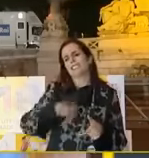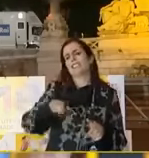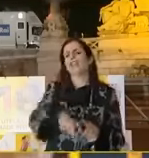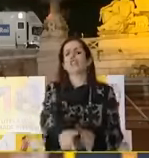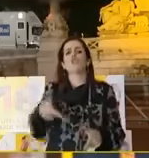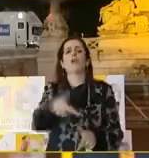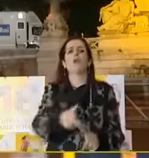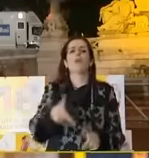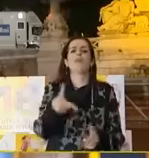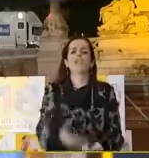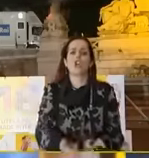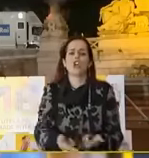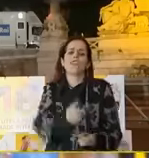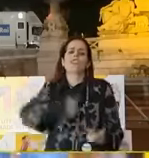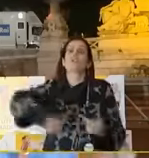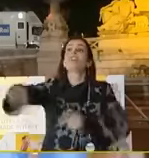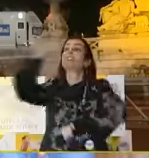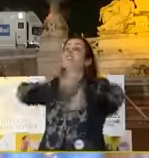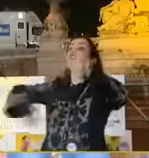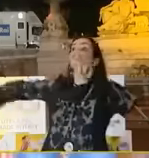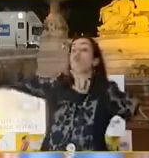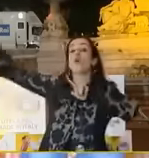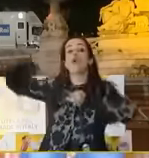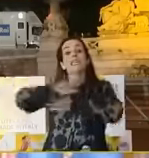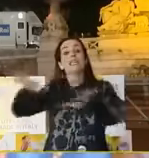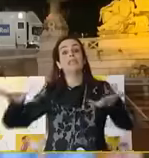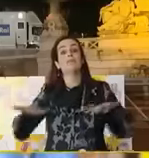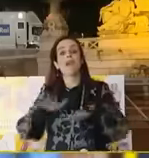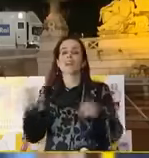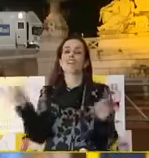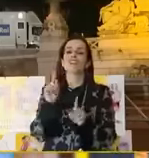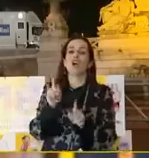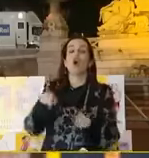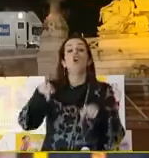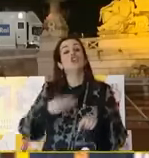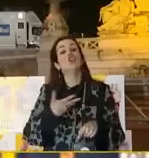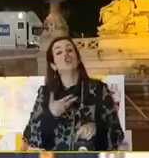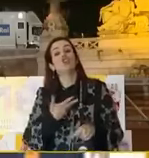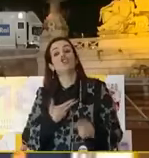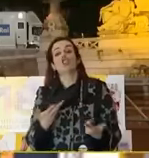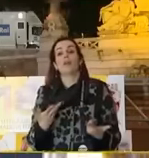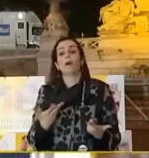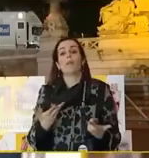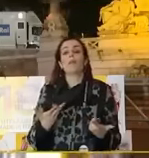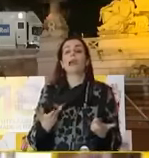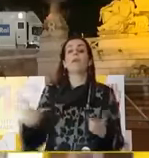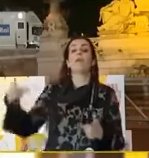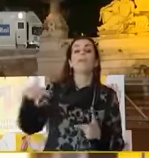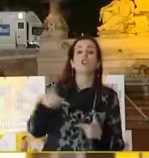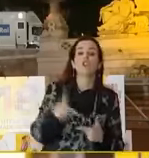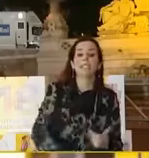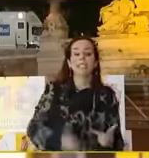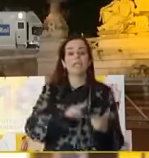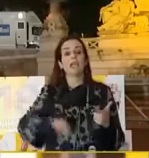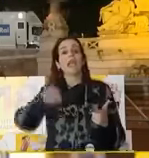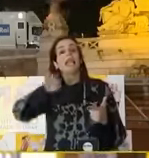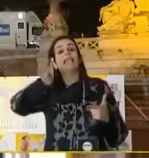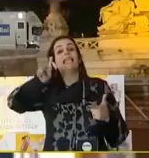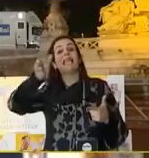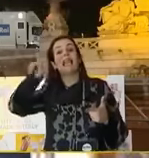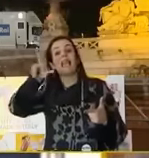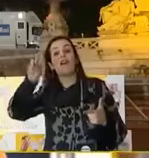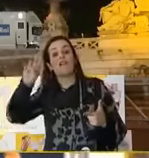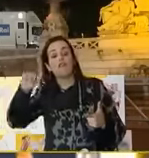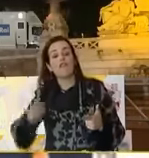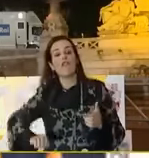avevamo il sole, noi ci avevamo le industrie, ci abbiamo l'Ilva di Taranto, ci abbiamo i petrolchimici. E che ci è rimasto? Ci